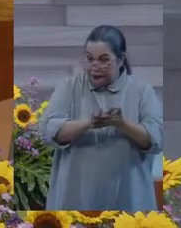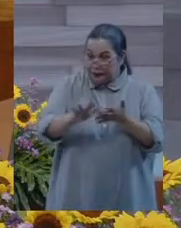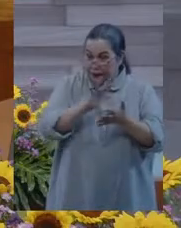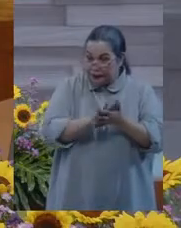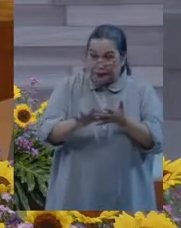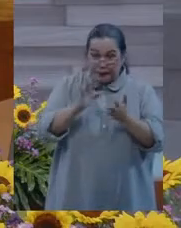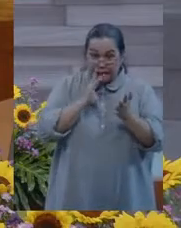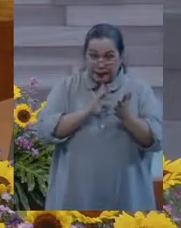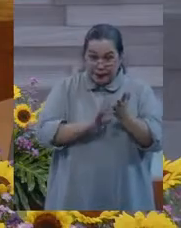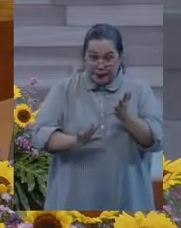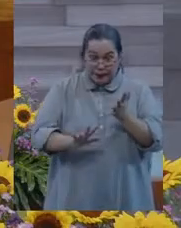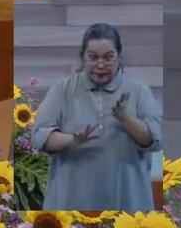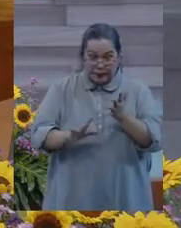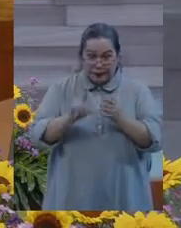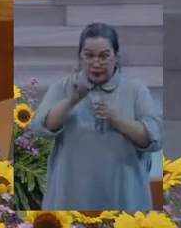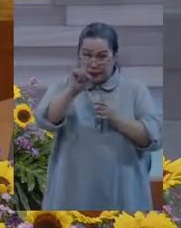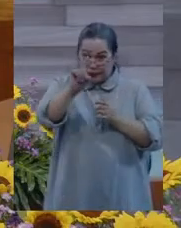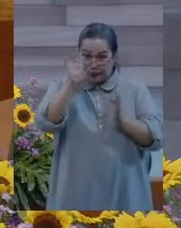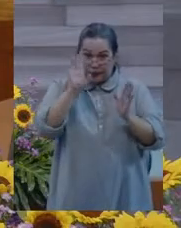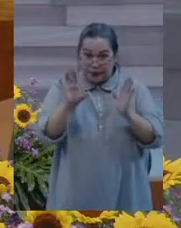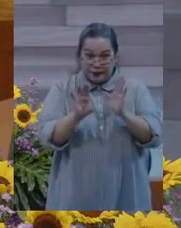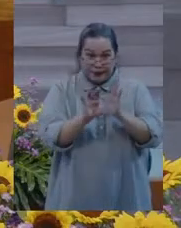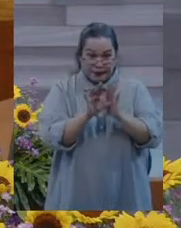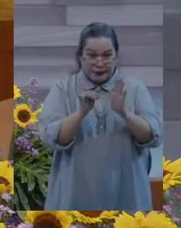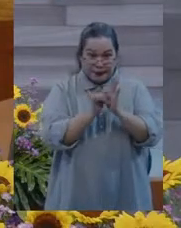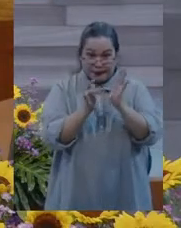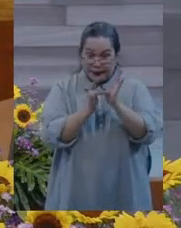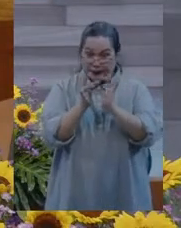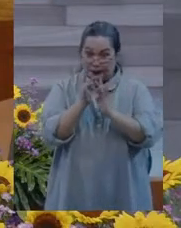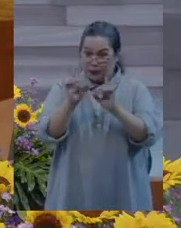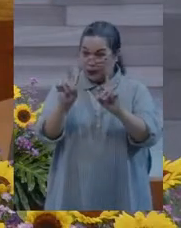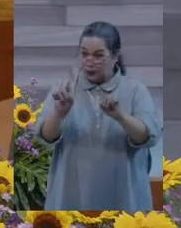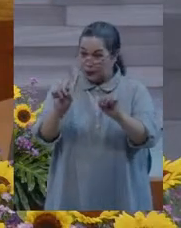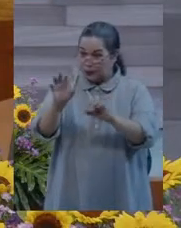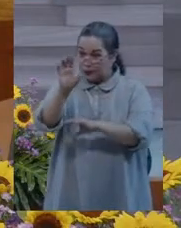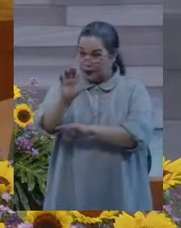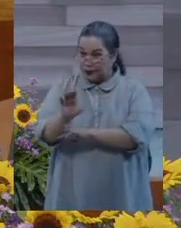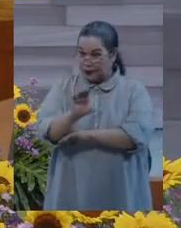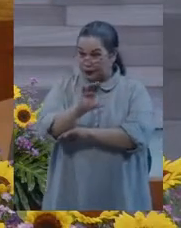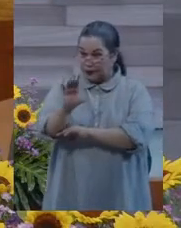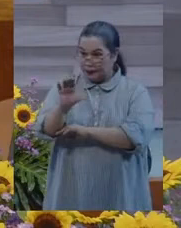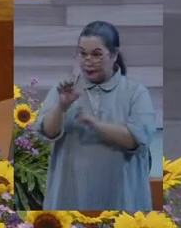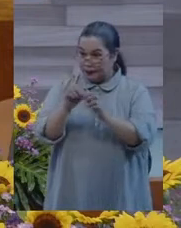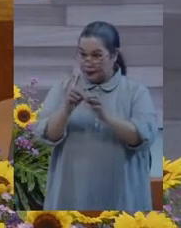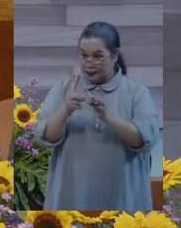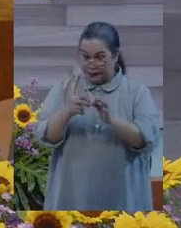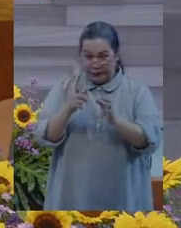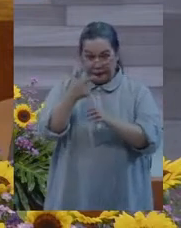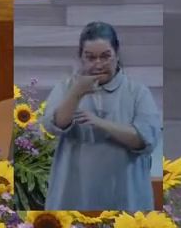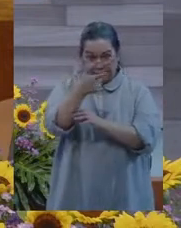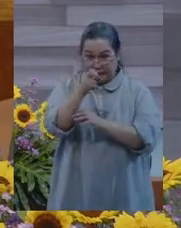ay isang paglalarawan na ng gagawin ni Jesus sa krus. Nasa Genesis pa lang yun.